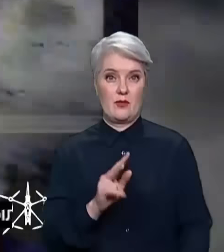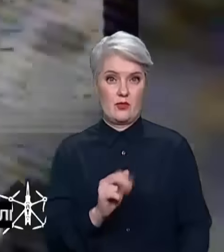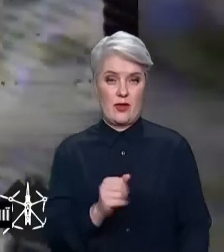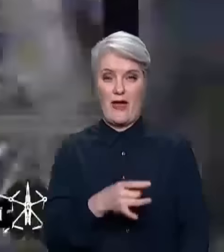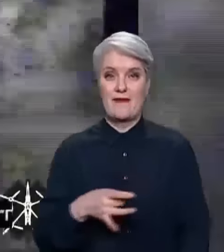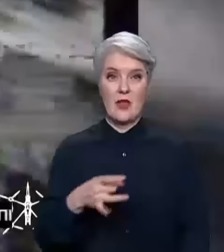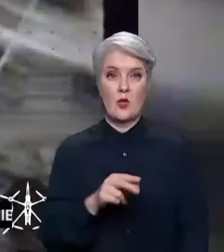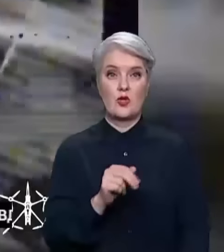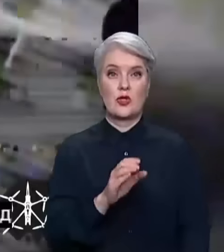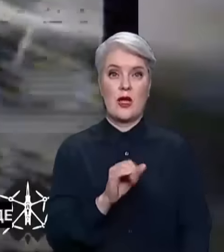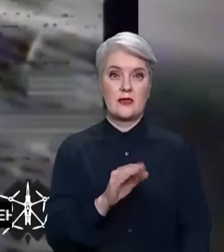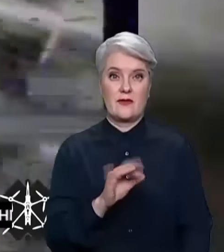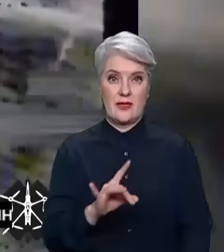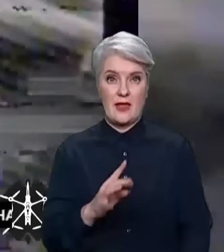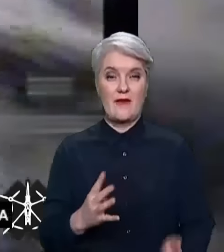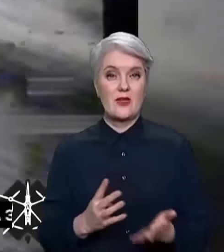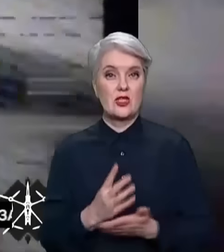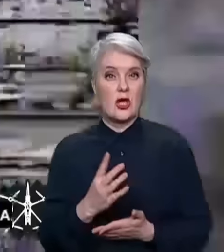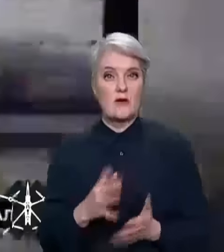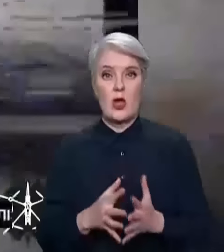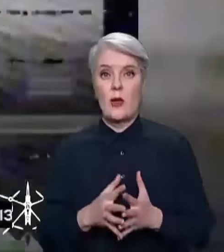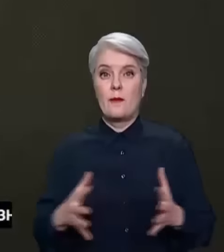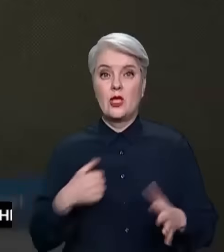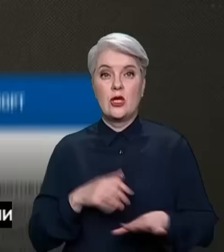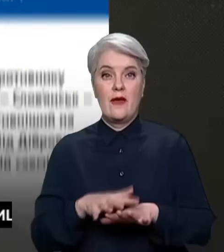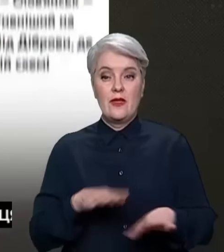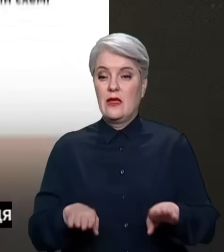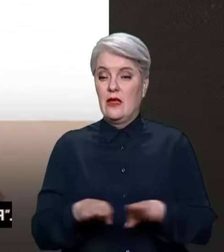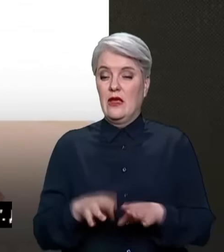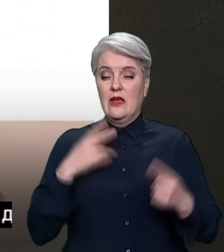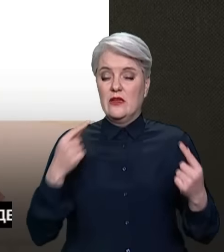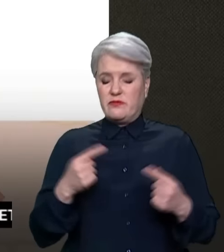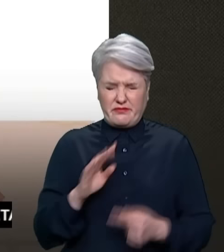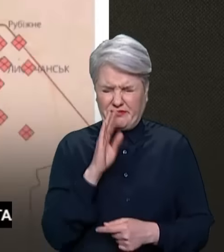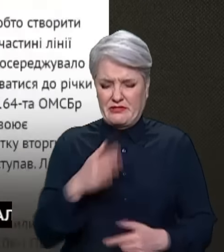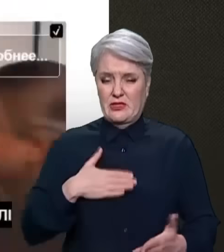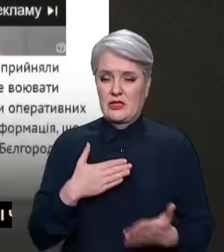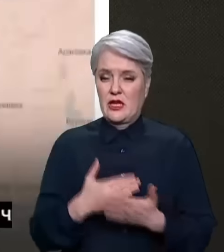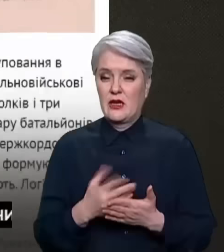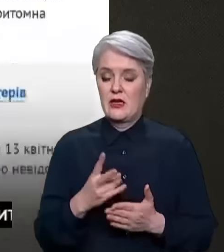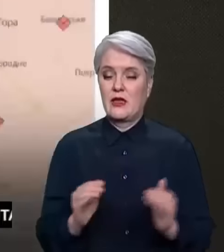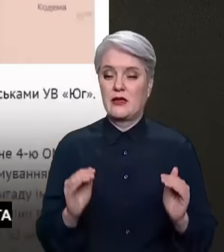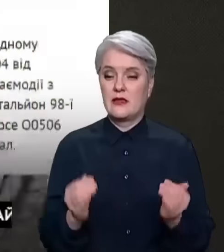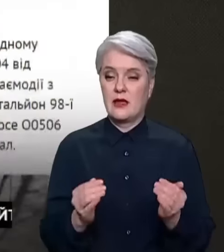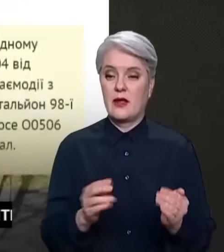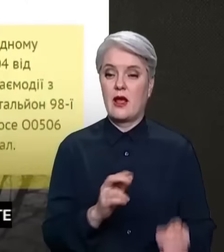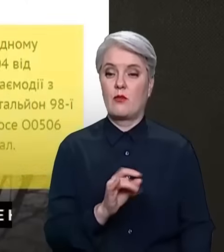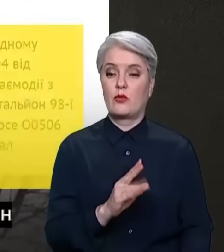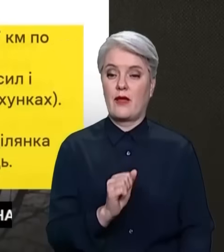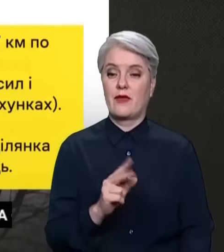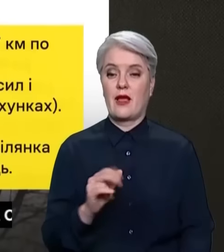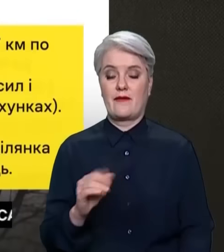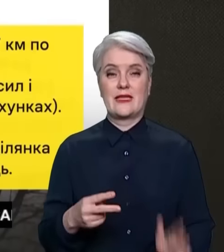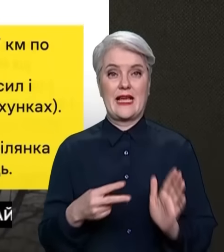Яру загарбники зосередили у четверо більше військ, ніж зазвичай. Противник активний на ділянці Богданівка-Іванівське, десь